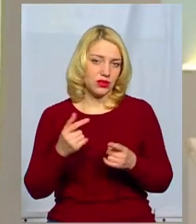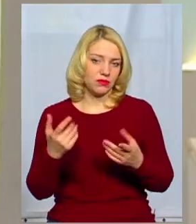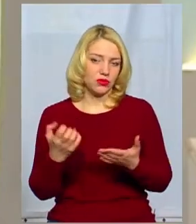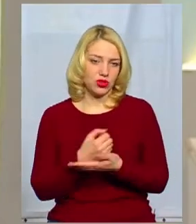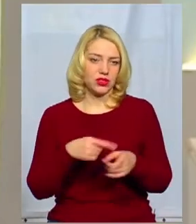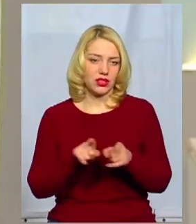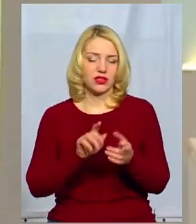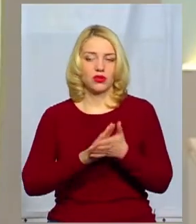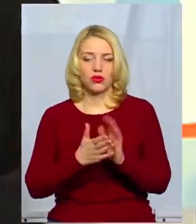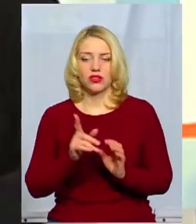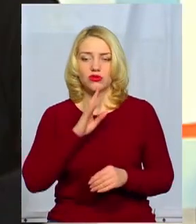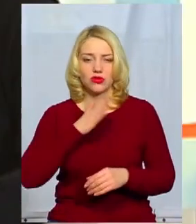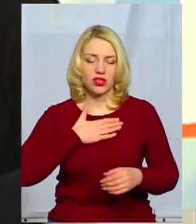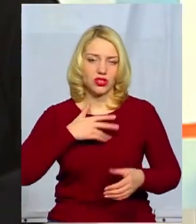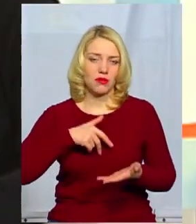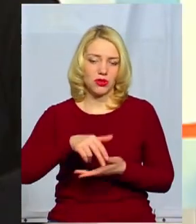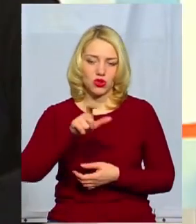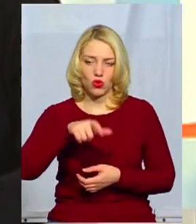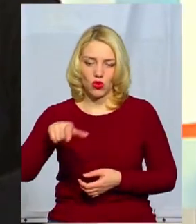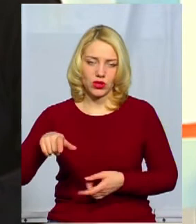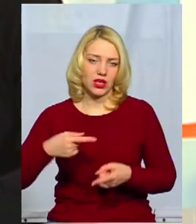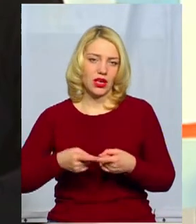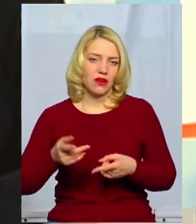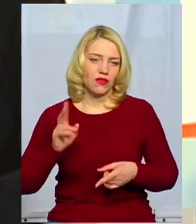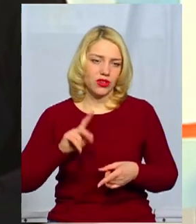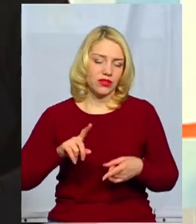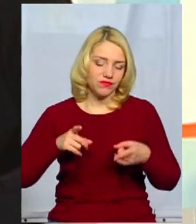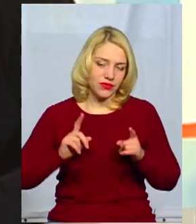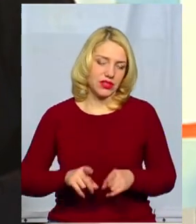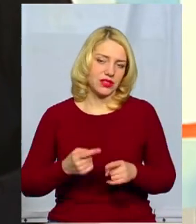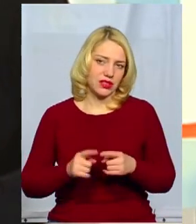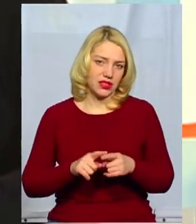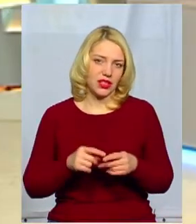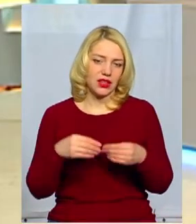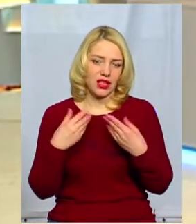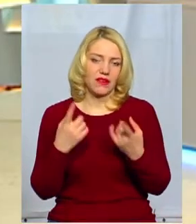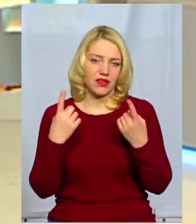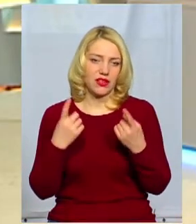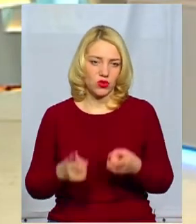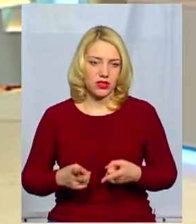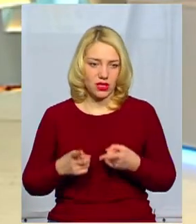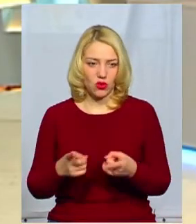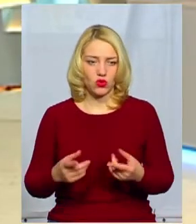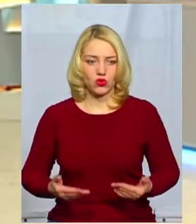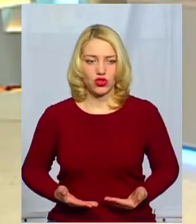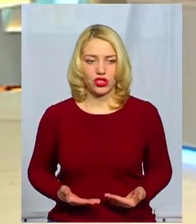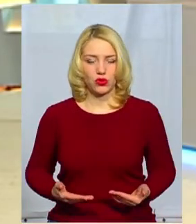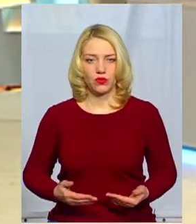з пішоходами, що вони не знають, де, що треба дійсно, що це несе таку загрозу